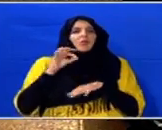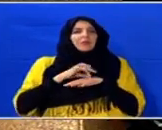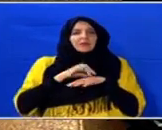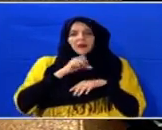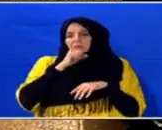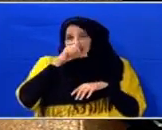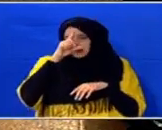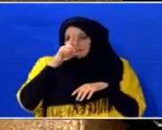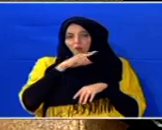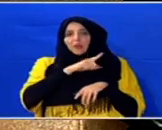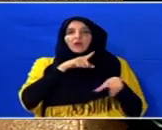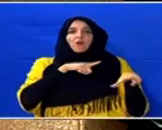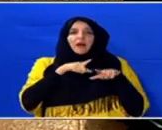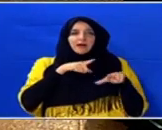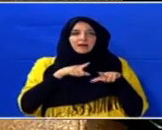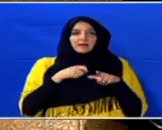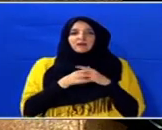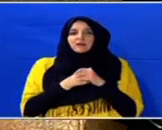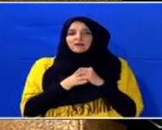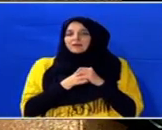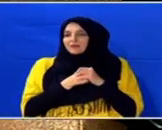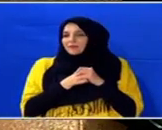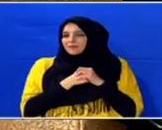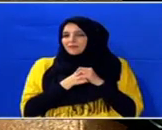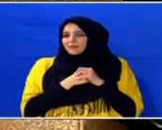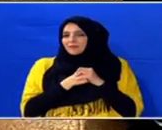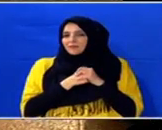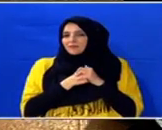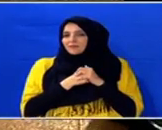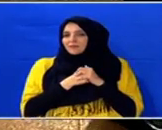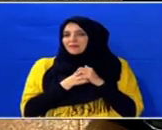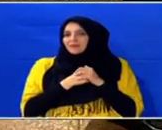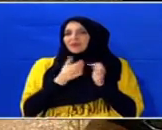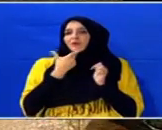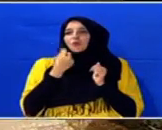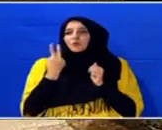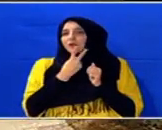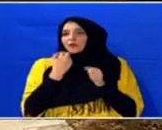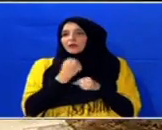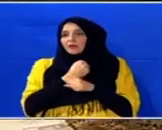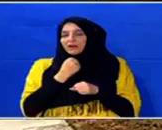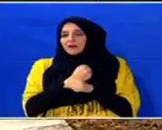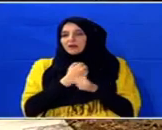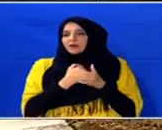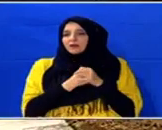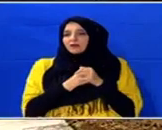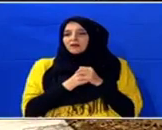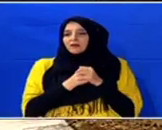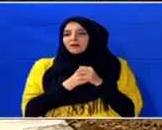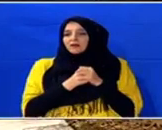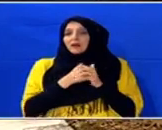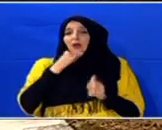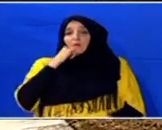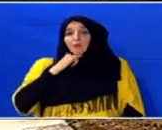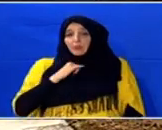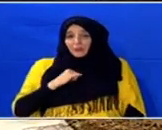الوقت هو اللي كرا هذاك العام شراء أثاث من زيلي، ما هو وزوجته مثلا، هو خدم ويا خدام. الوقت اللي داروا له عملية